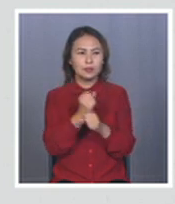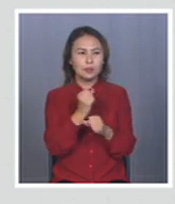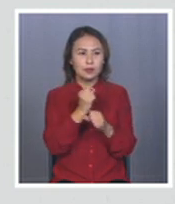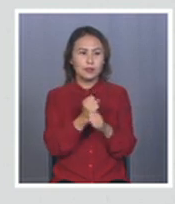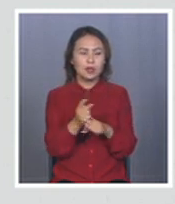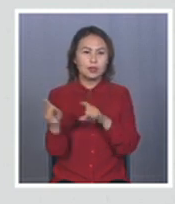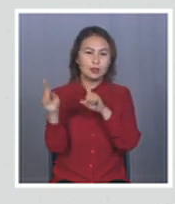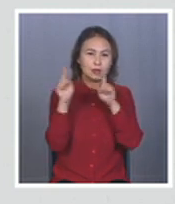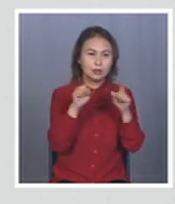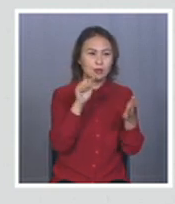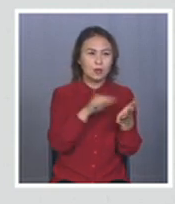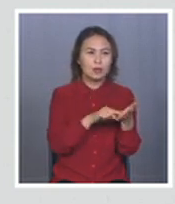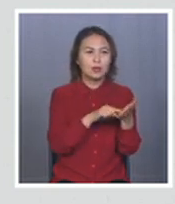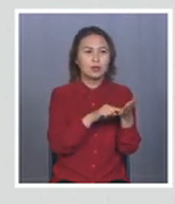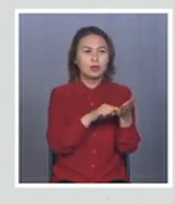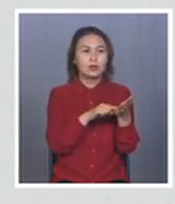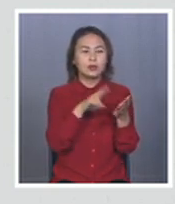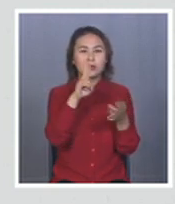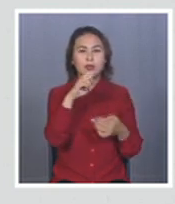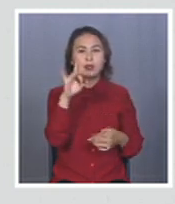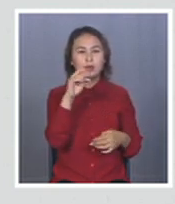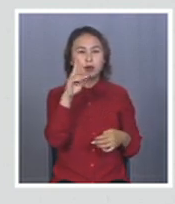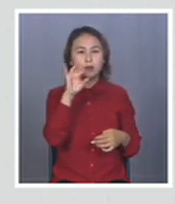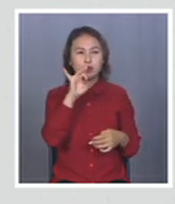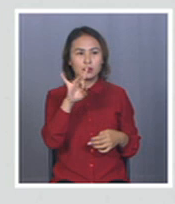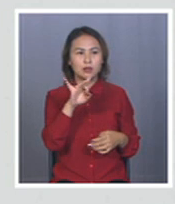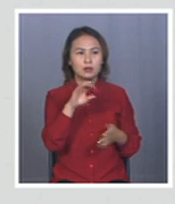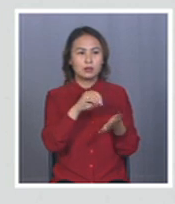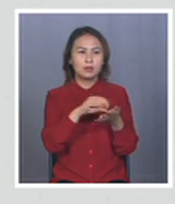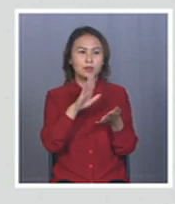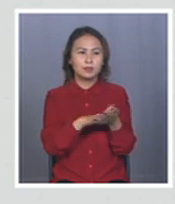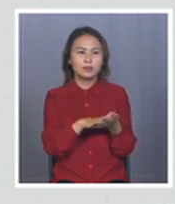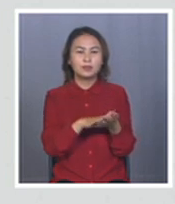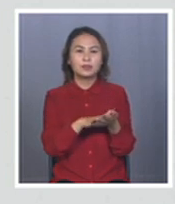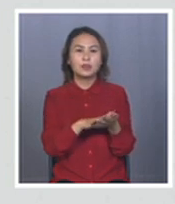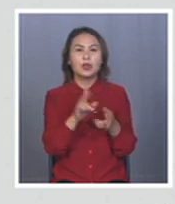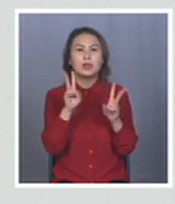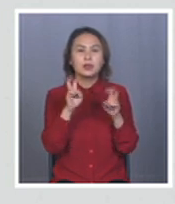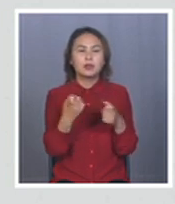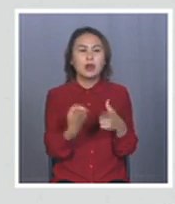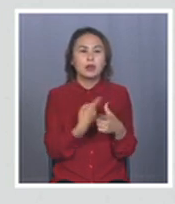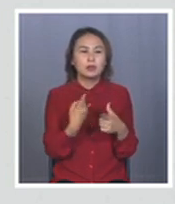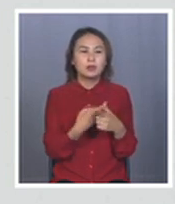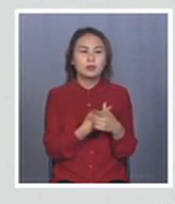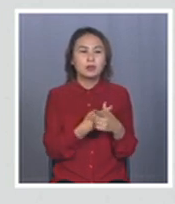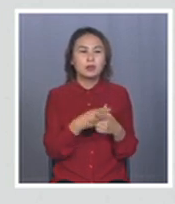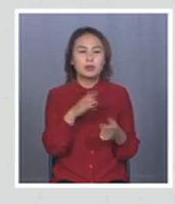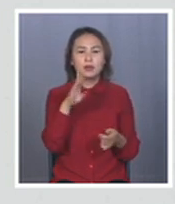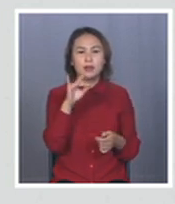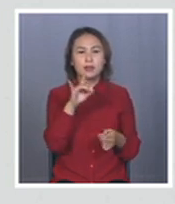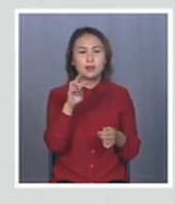өтіп, тізім жасау батырмасын басамыз. Тізімнің атын тізім деп